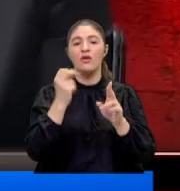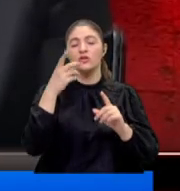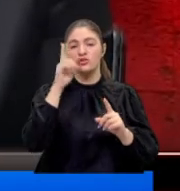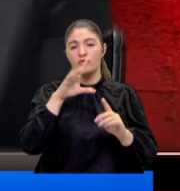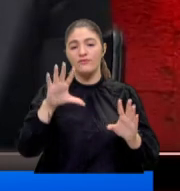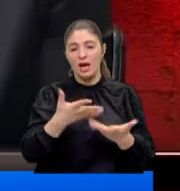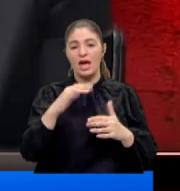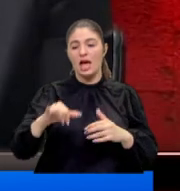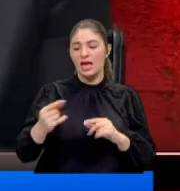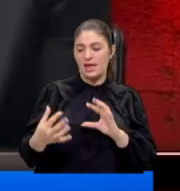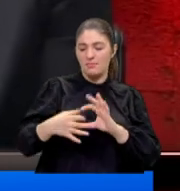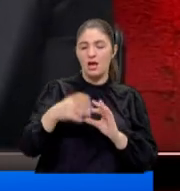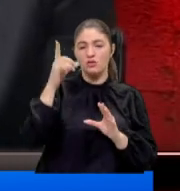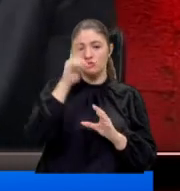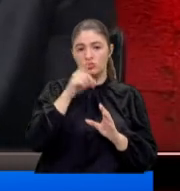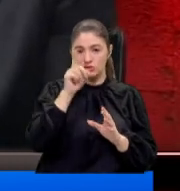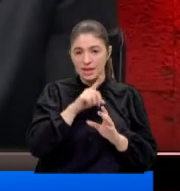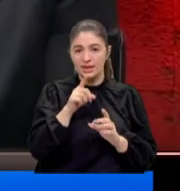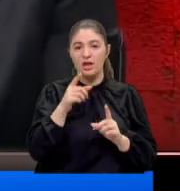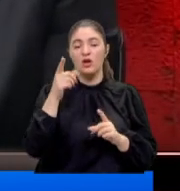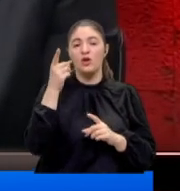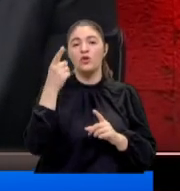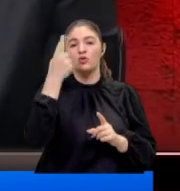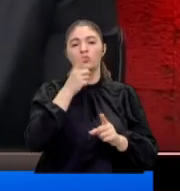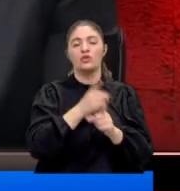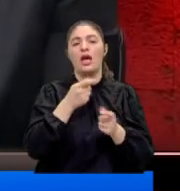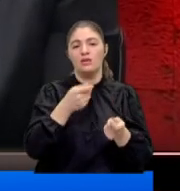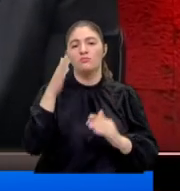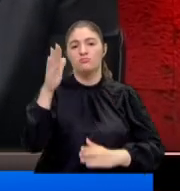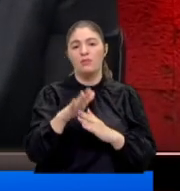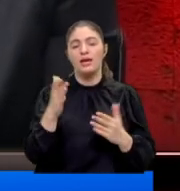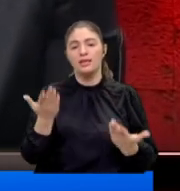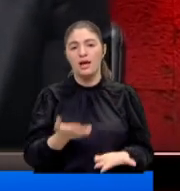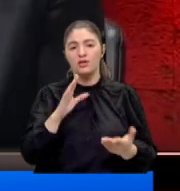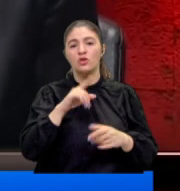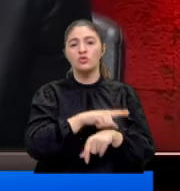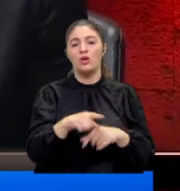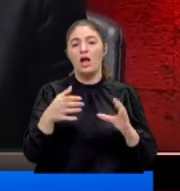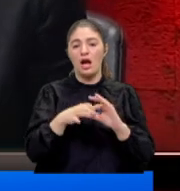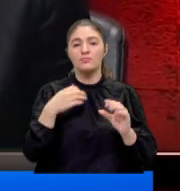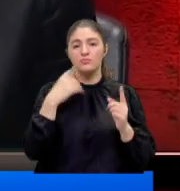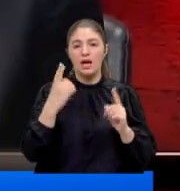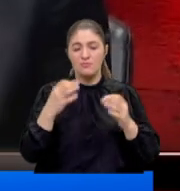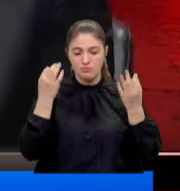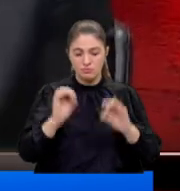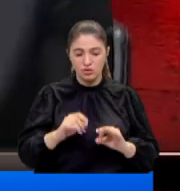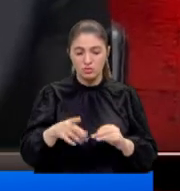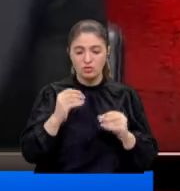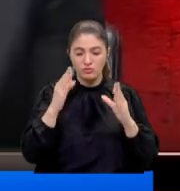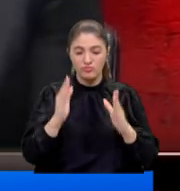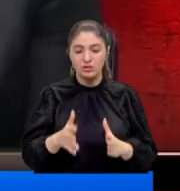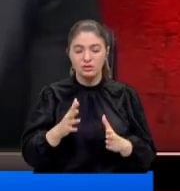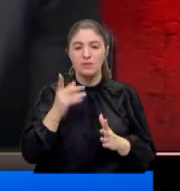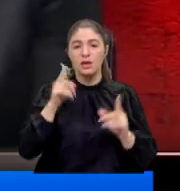nedeniyle veyahutta yakın teması nedeniyle yüz eğitim ara verir yani süreçle ilgili bizim ilk başlangıçlarda